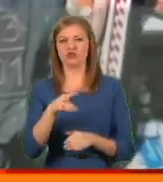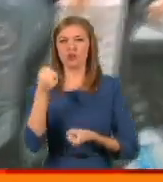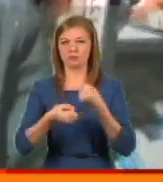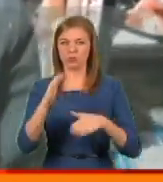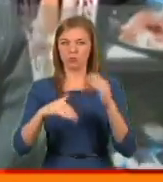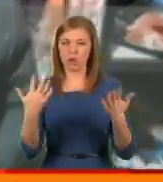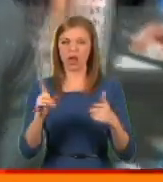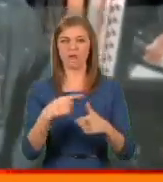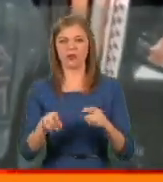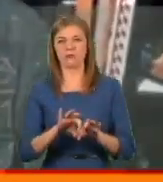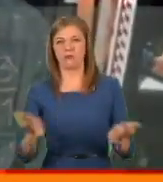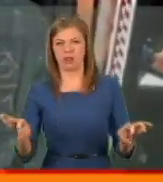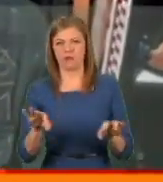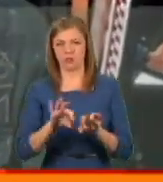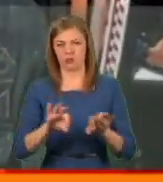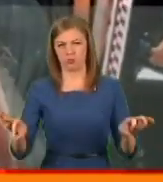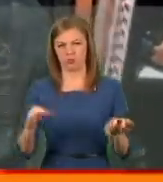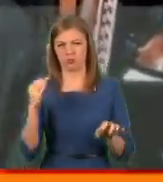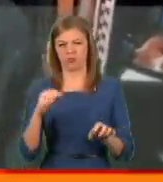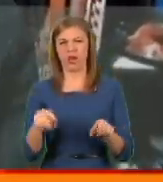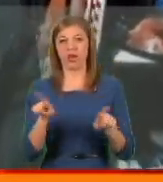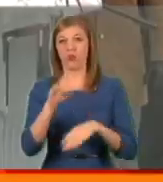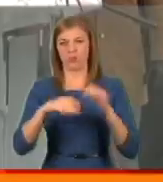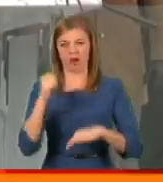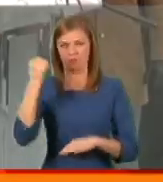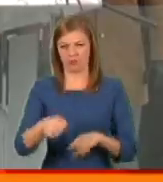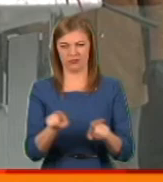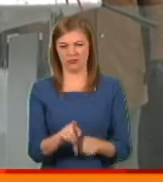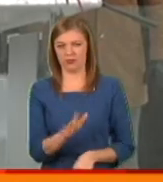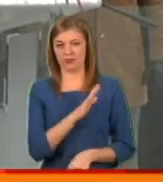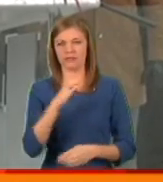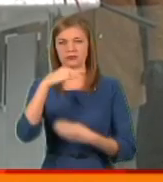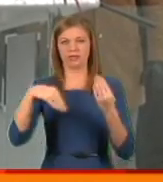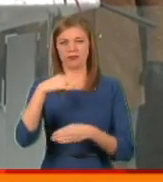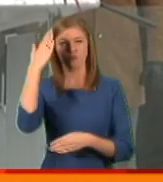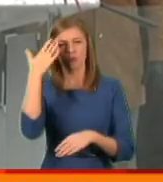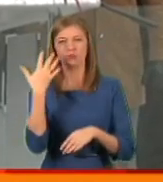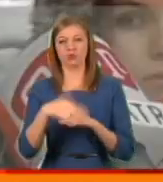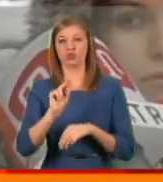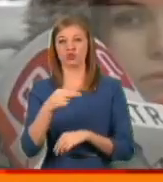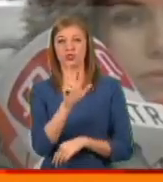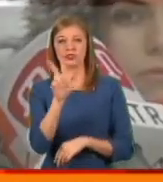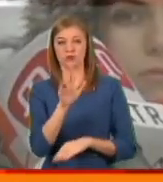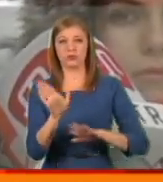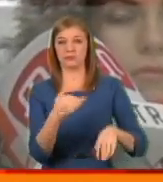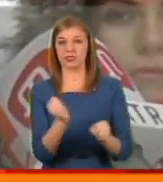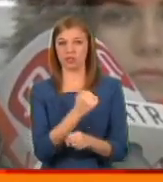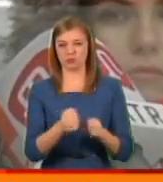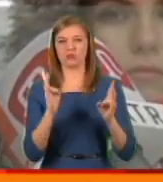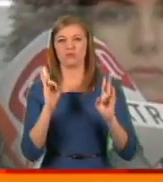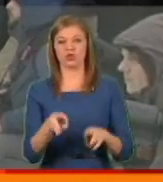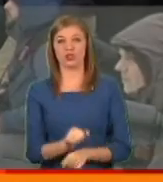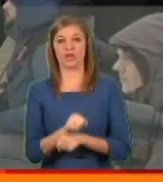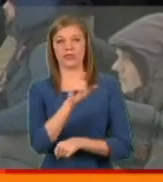Руками чи палками? Руками так не розоб'єш. З перев'язаними головами вже за 3 години після сутички